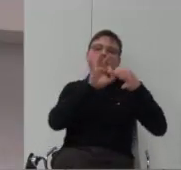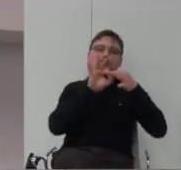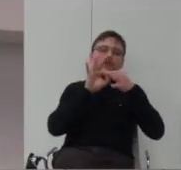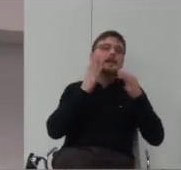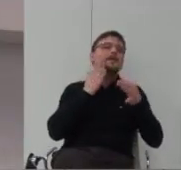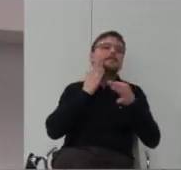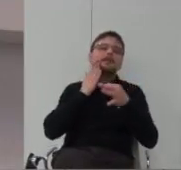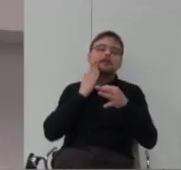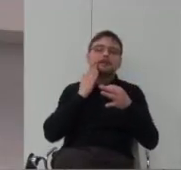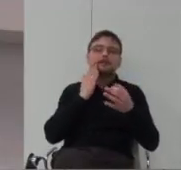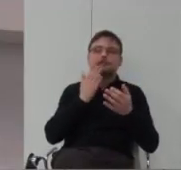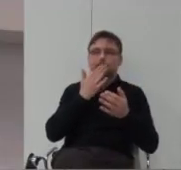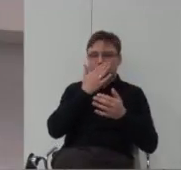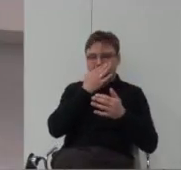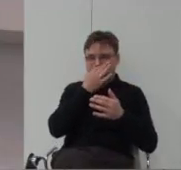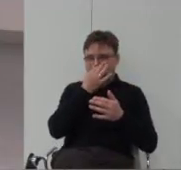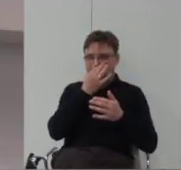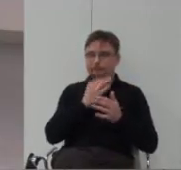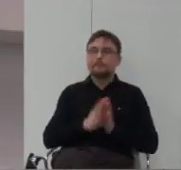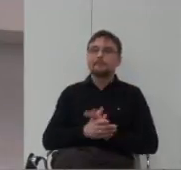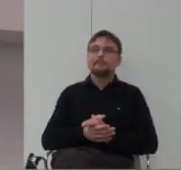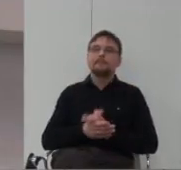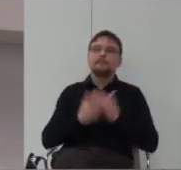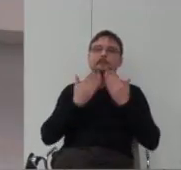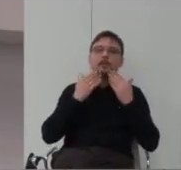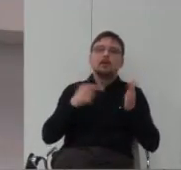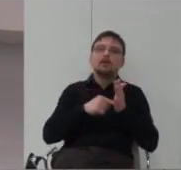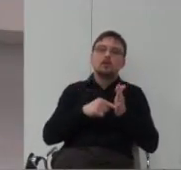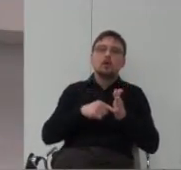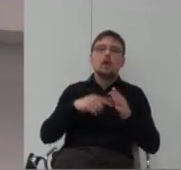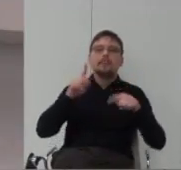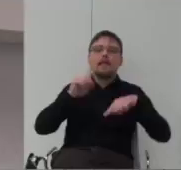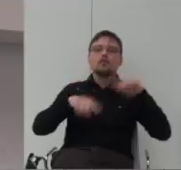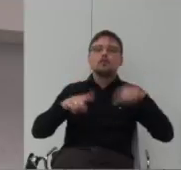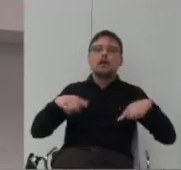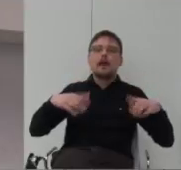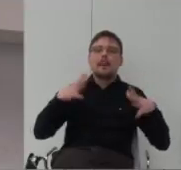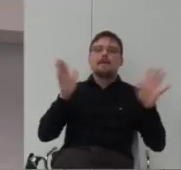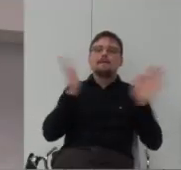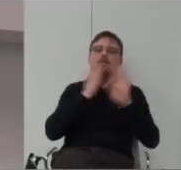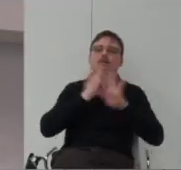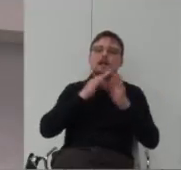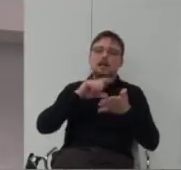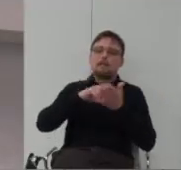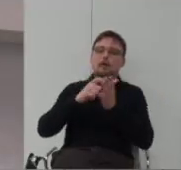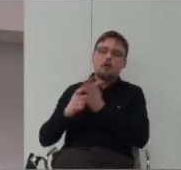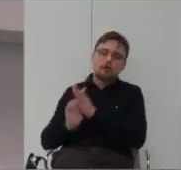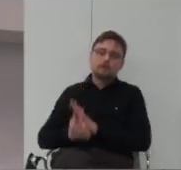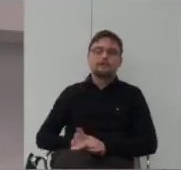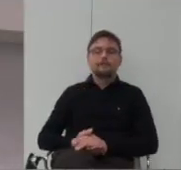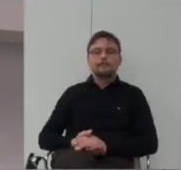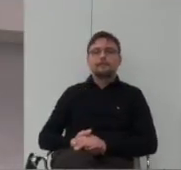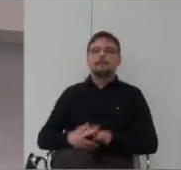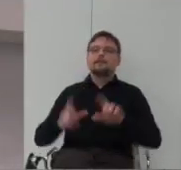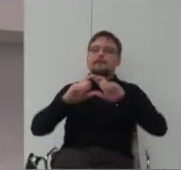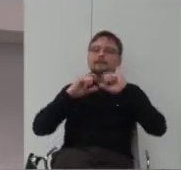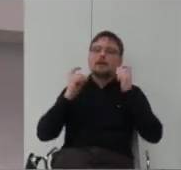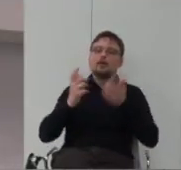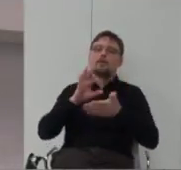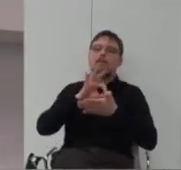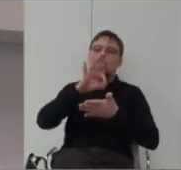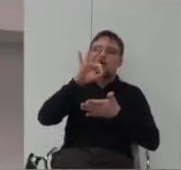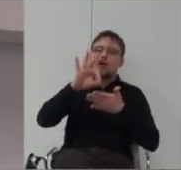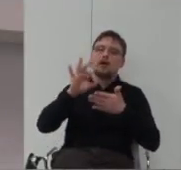które łączy te mieszkania ze sobą w sposób wizualny, ale także przyczynia się do naturalnego